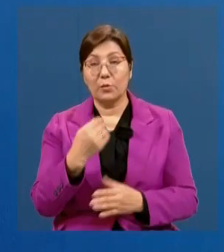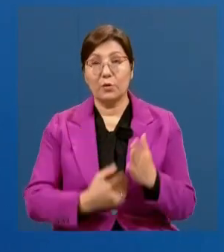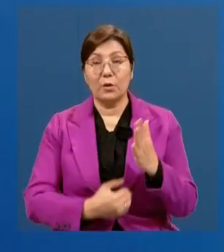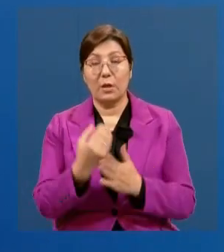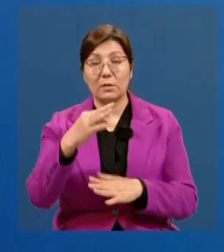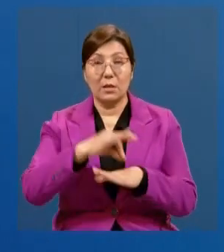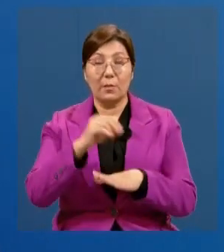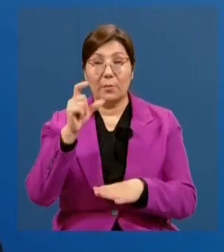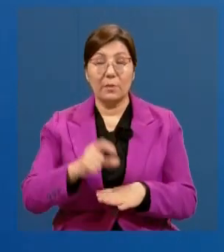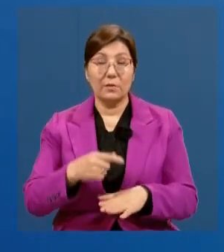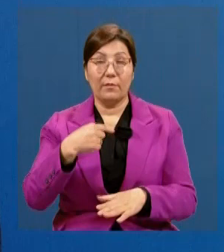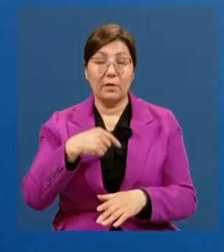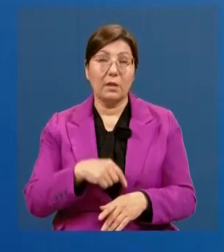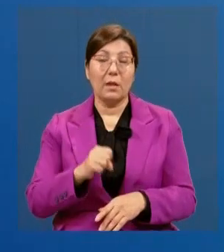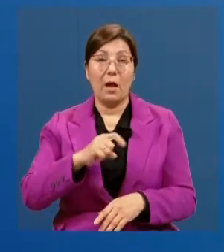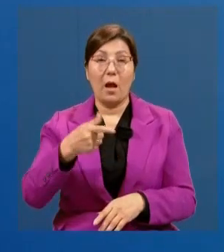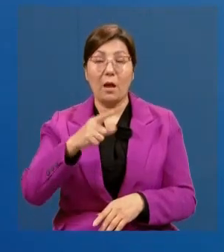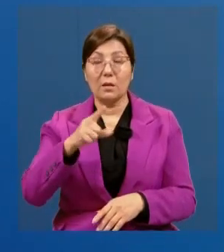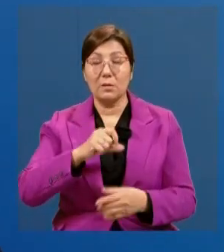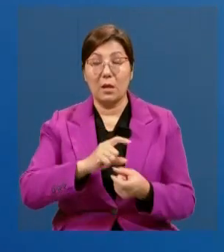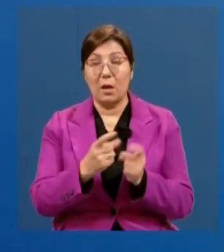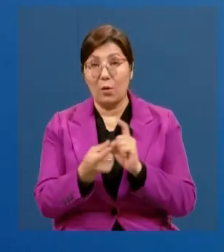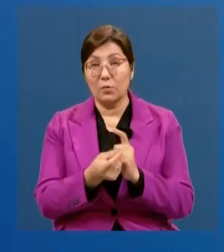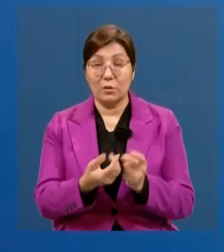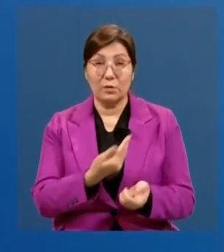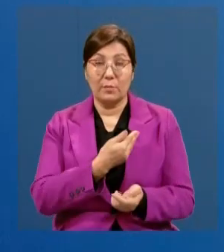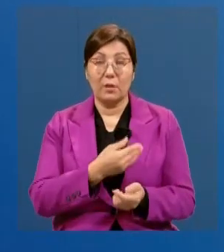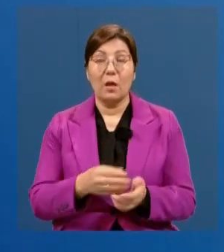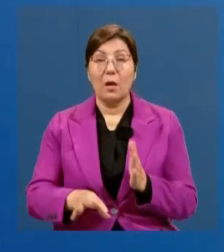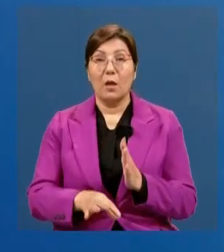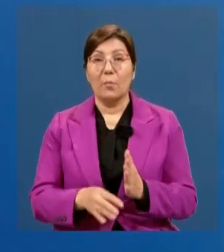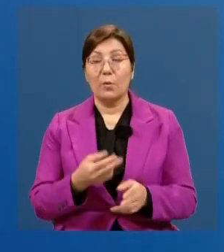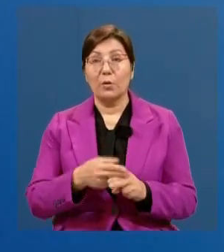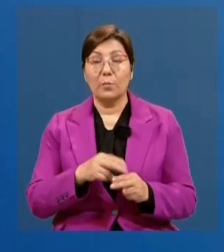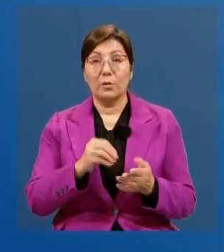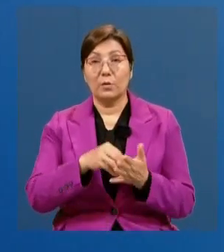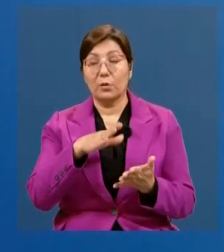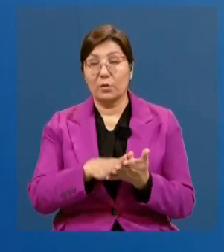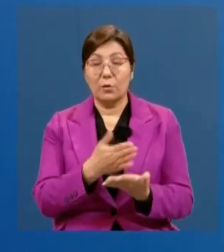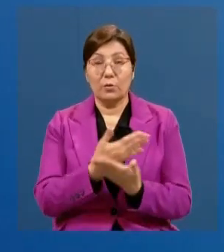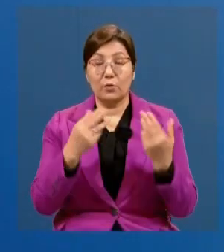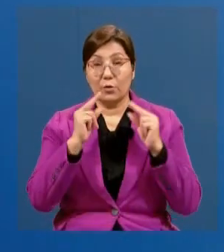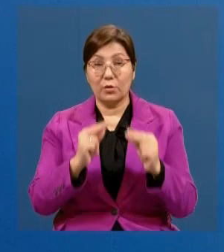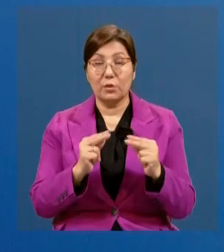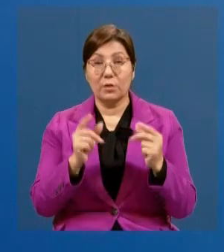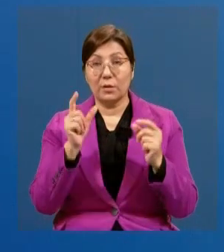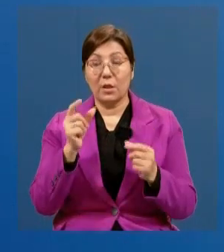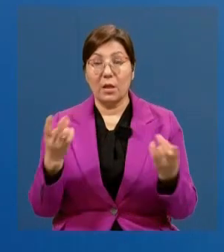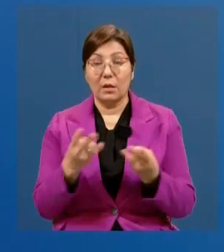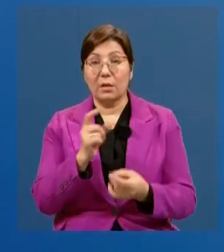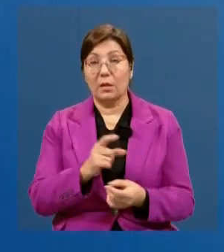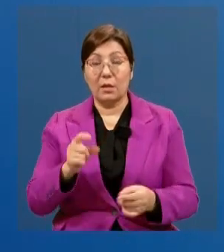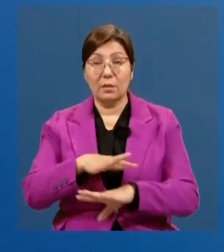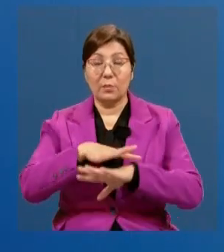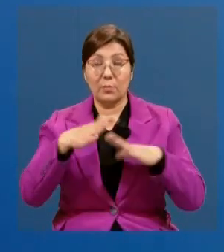астам науқас ағза ауыстыруға мұқтаж. Бұл іріктеп алынған адамдар саны ғана. Тіркеуде тұрмаған шын мұқтаждар саны одан да